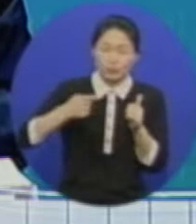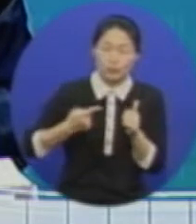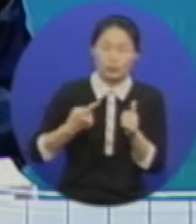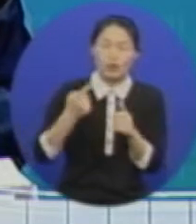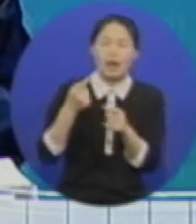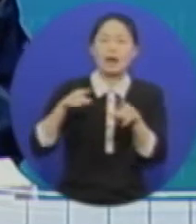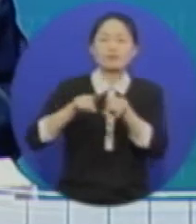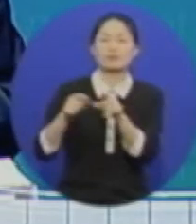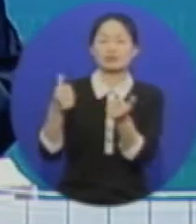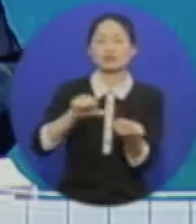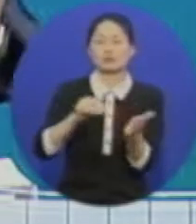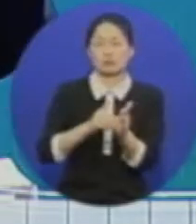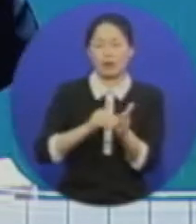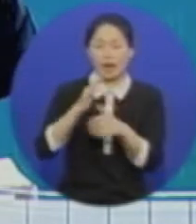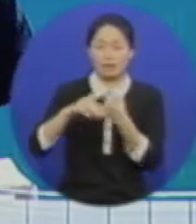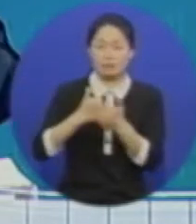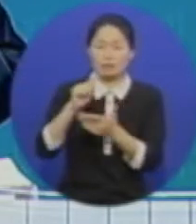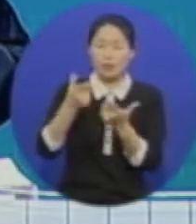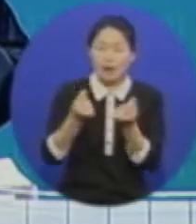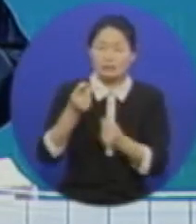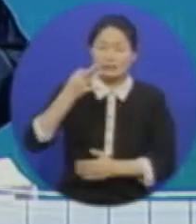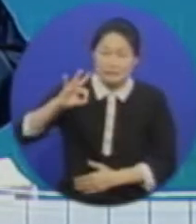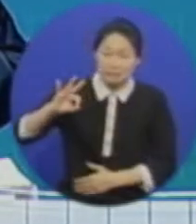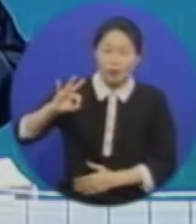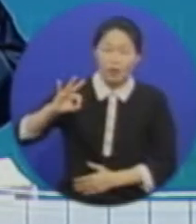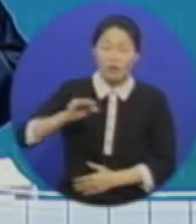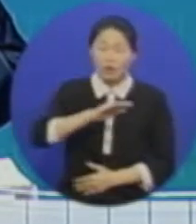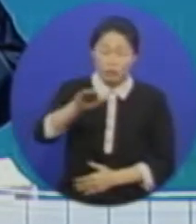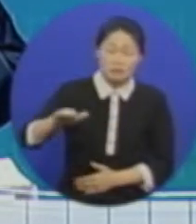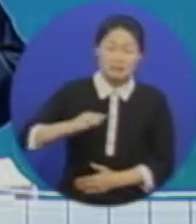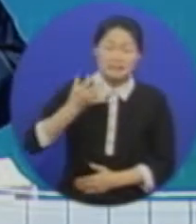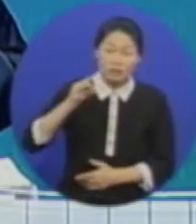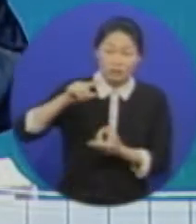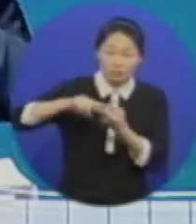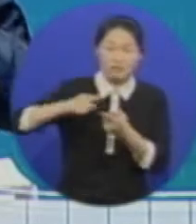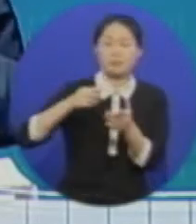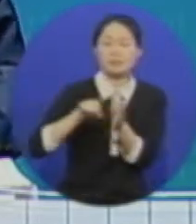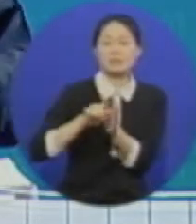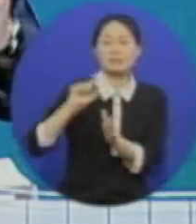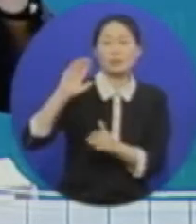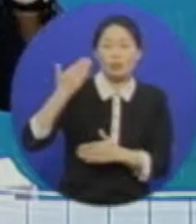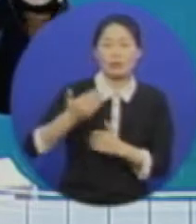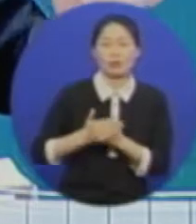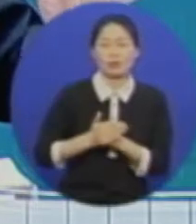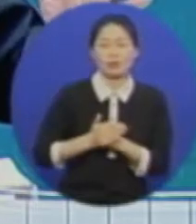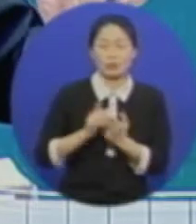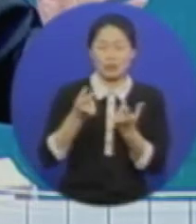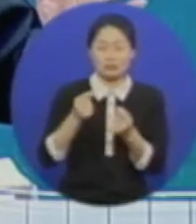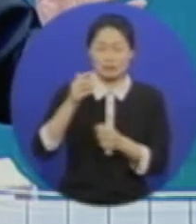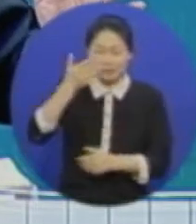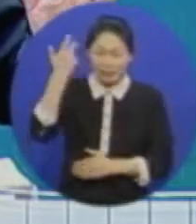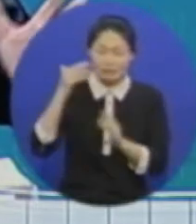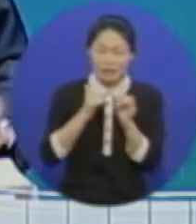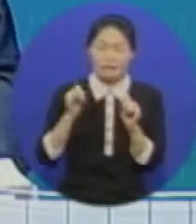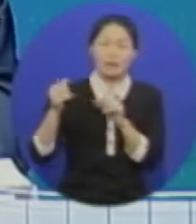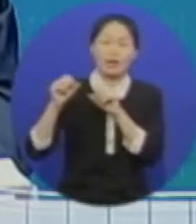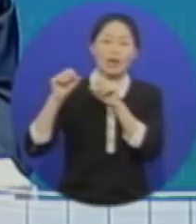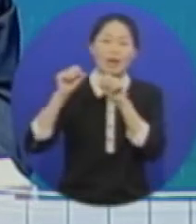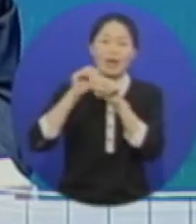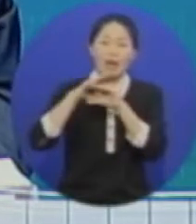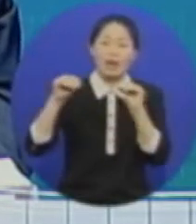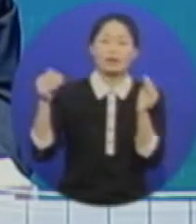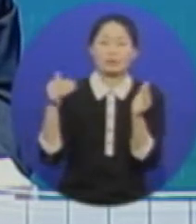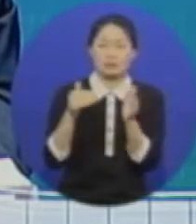주셨어요 여러분이 그것을 믿기만 하면 되요 그렇게 우리의 사람이 해결 되는 거예요 그